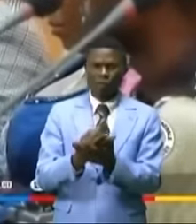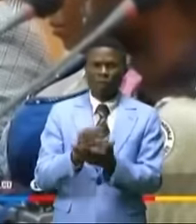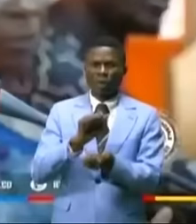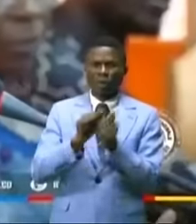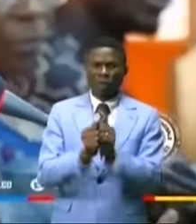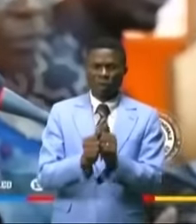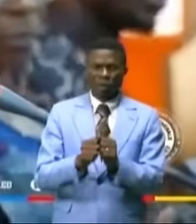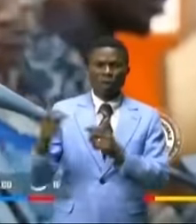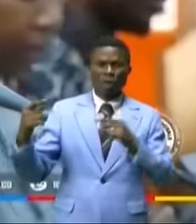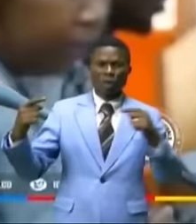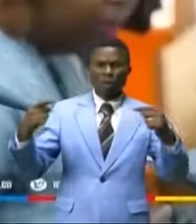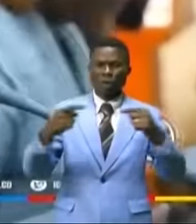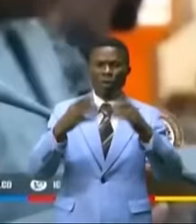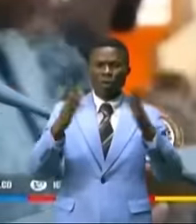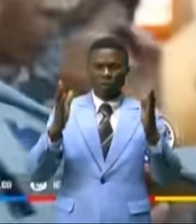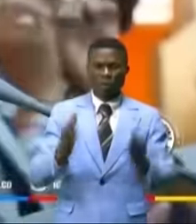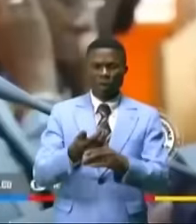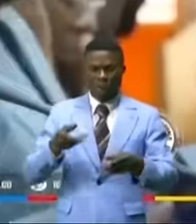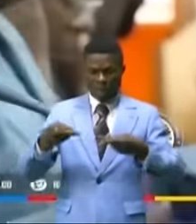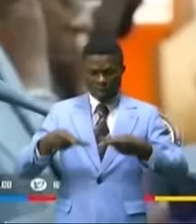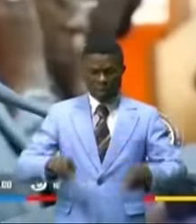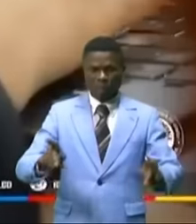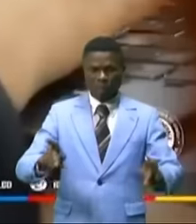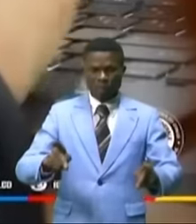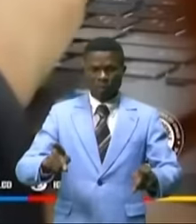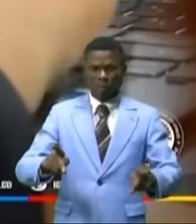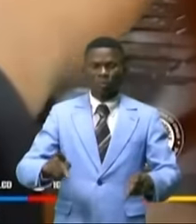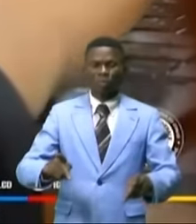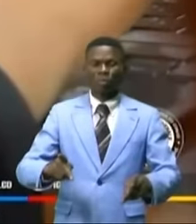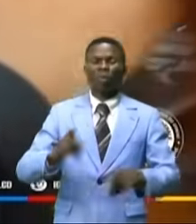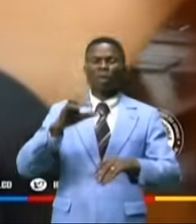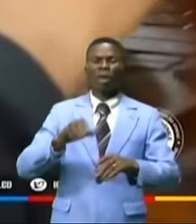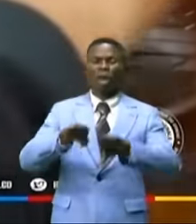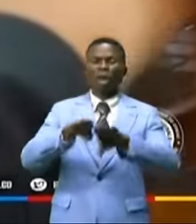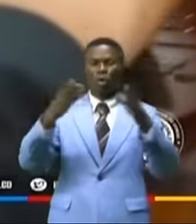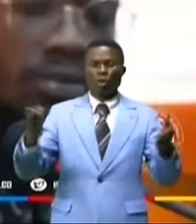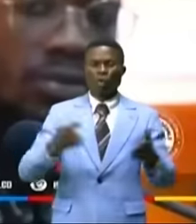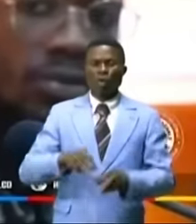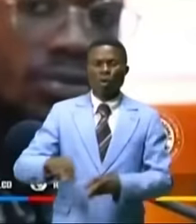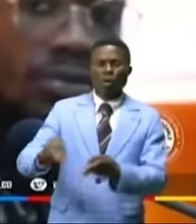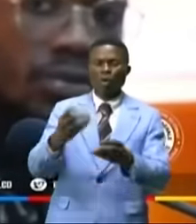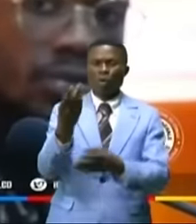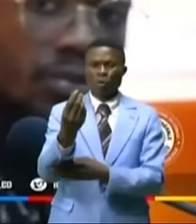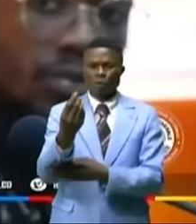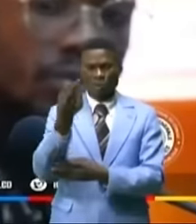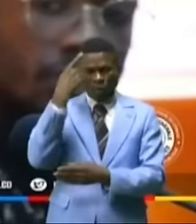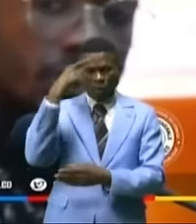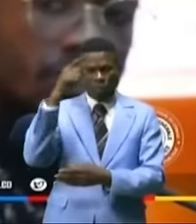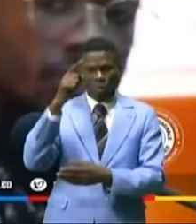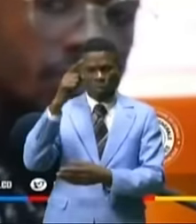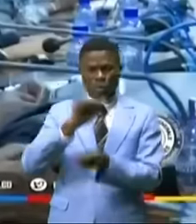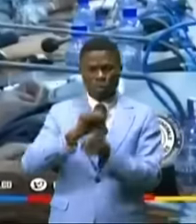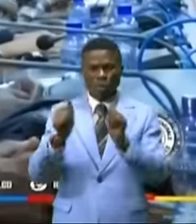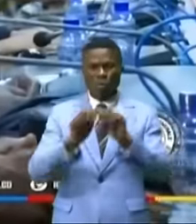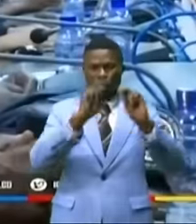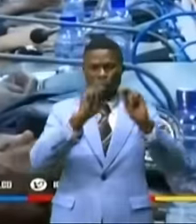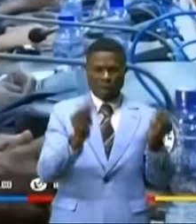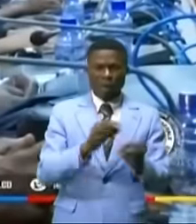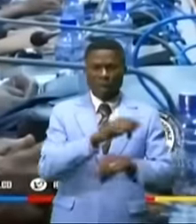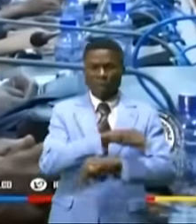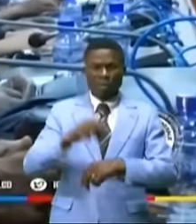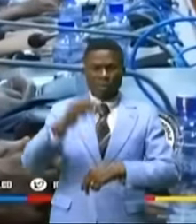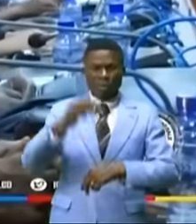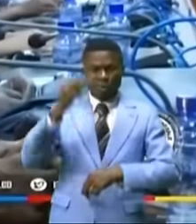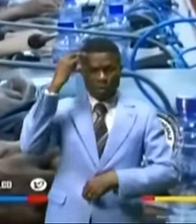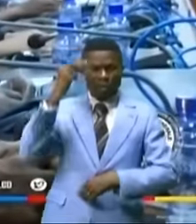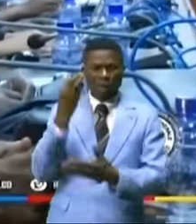nationale de concurrence avant d'autoriser le déblocage des moyens financiers au profit de cette structure du ministère de